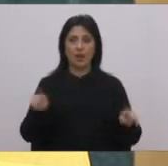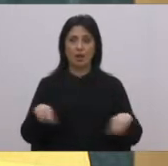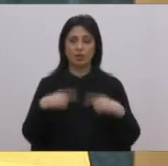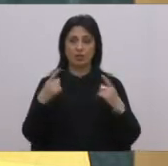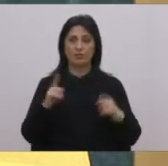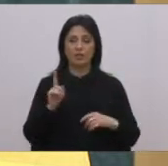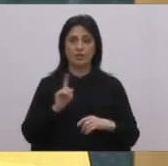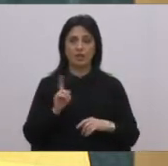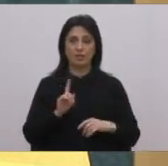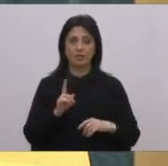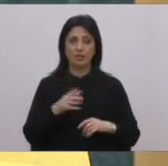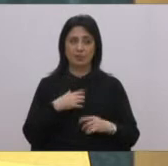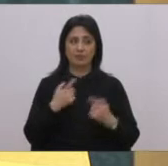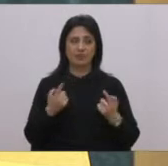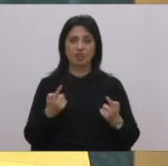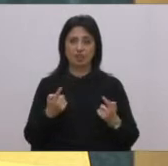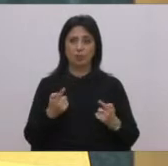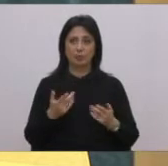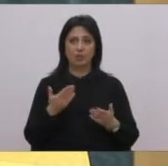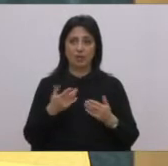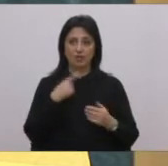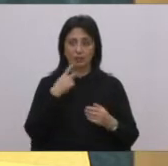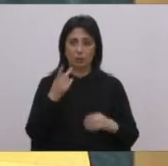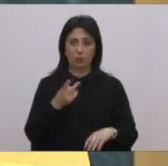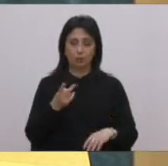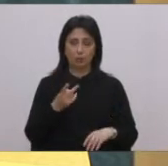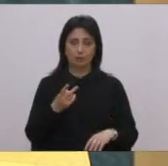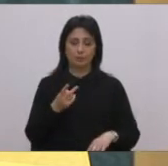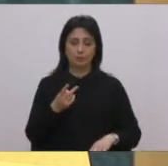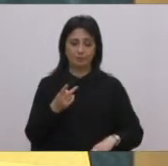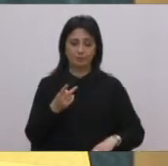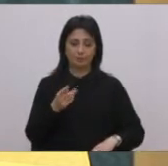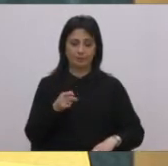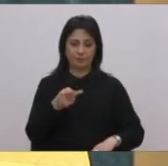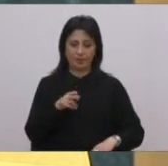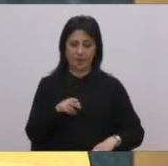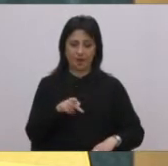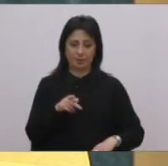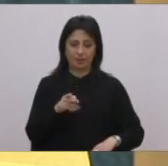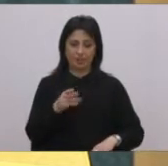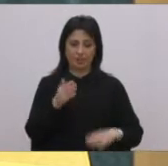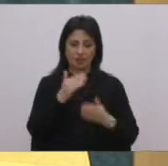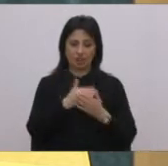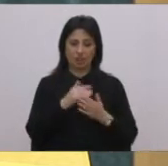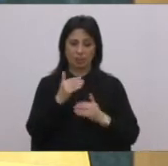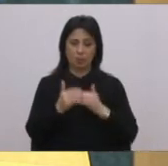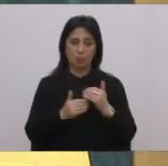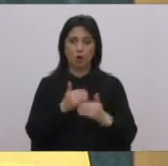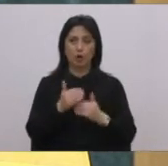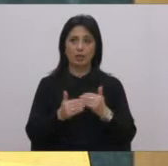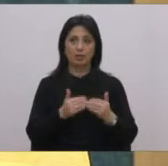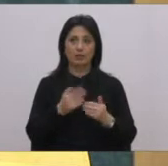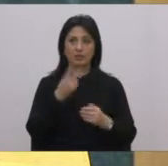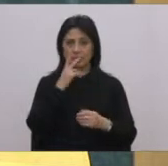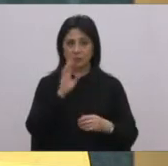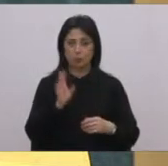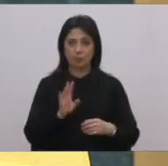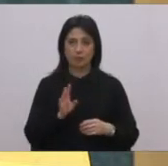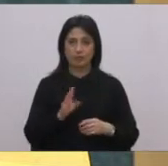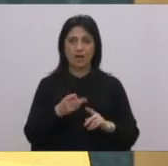განხორციელდეს, რაც მნიშვნელოვანია, თუმცა რა თქმა უნდა ამ შედეგების, ამ პროგრესის